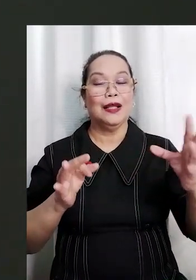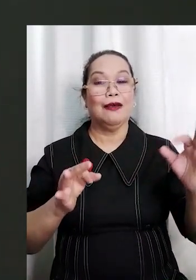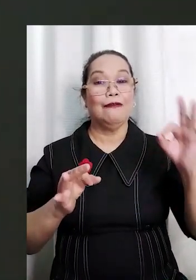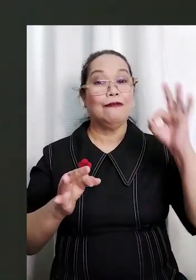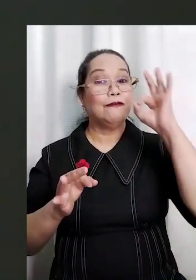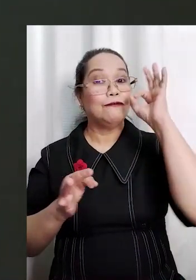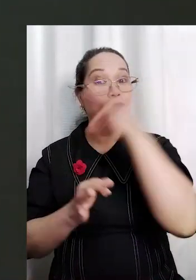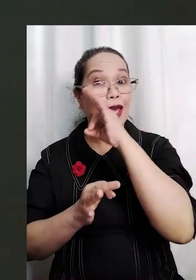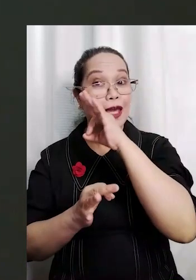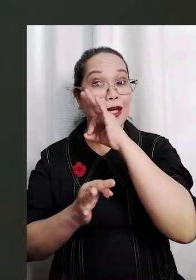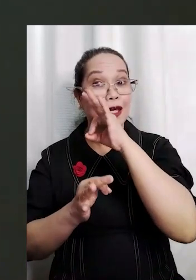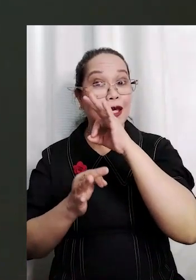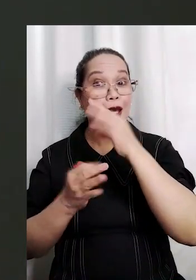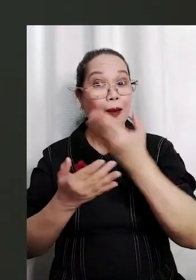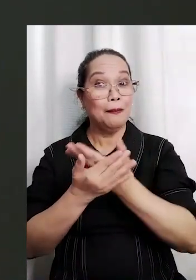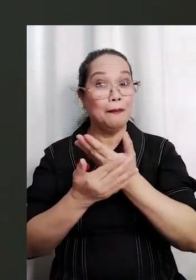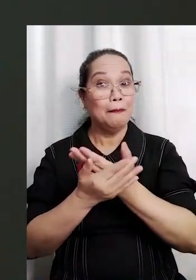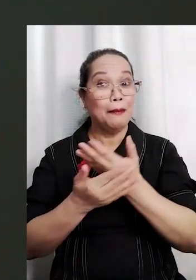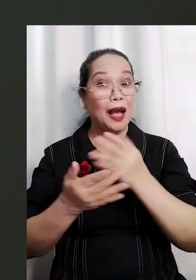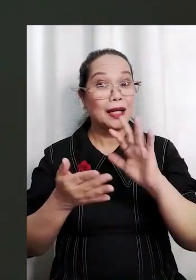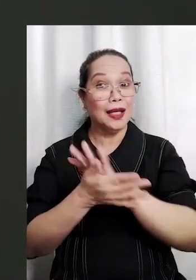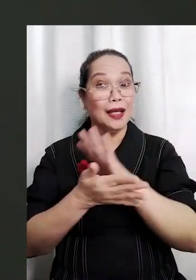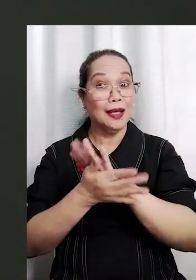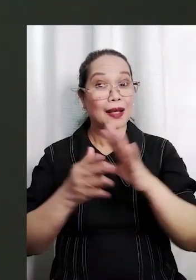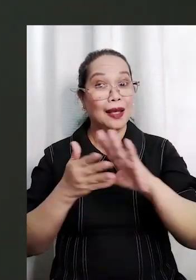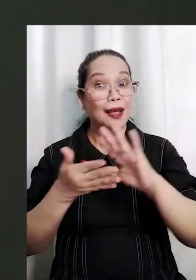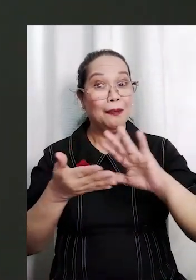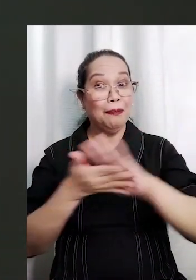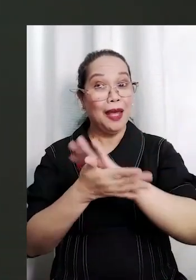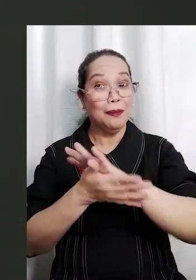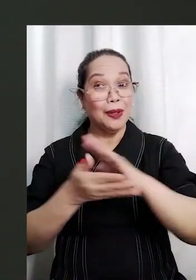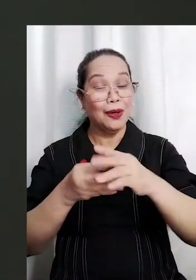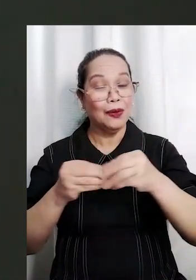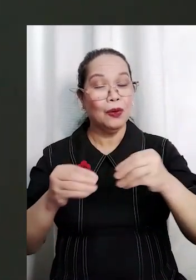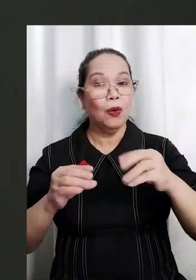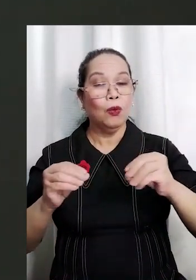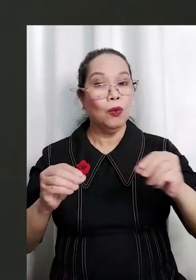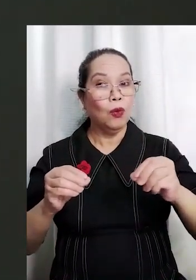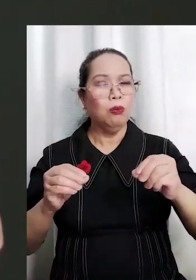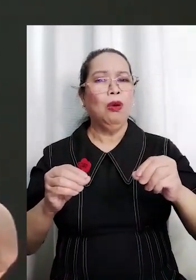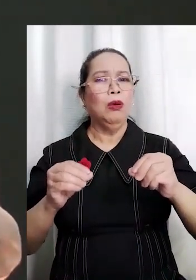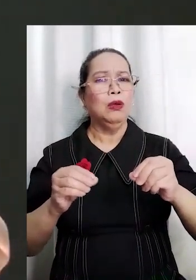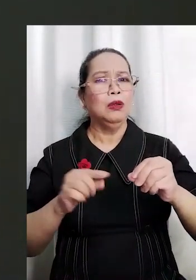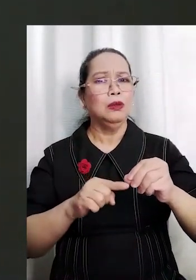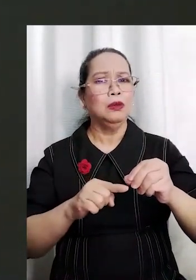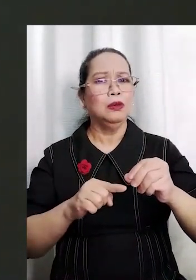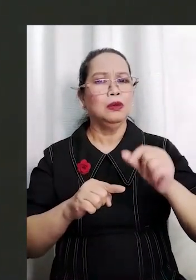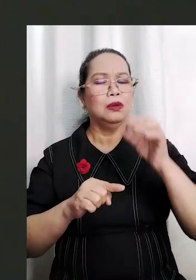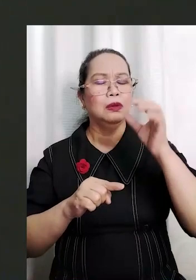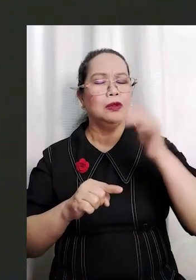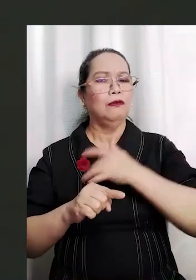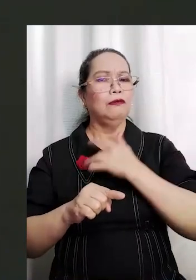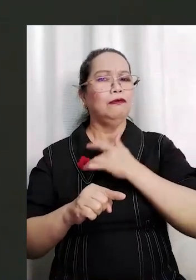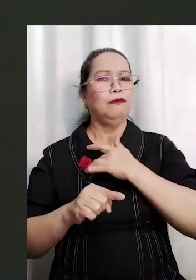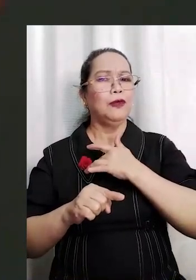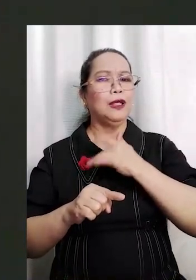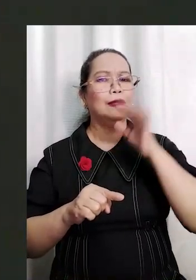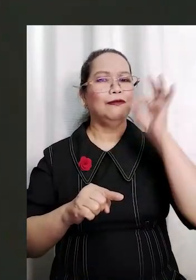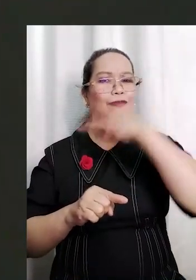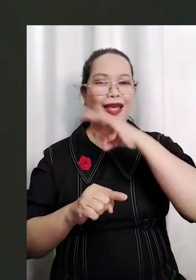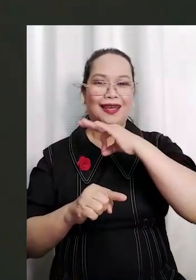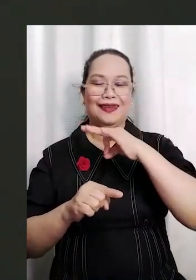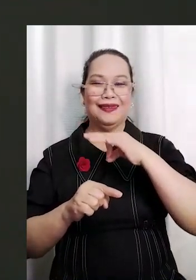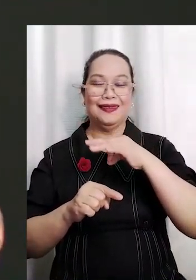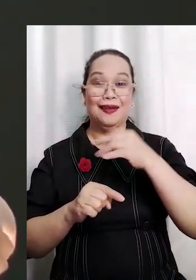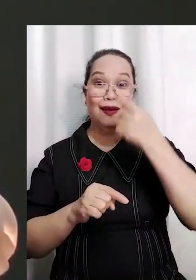may naligaw ng fake na pera, isang tingin pa lang, isang kapa pa lang, alam niya ng fake. Sa marami